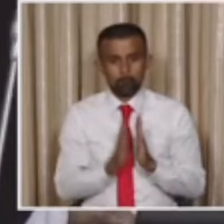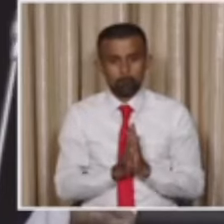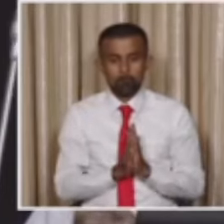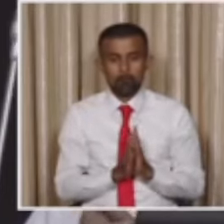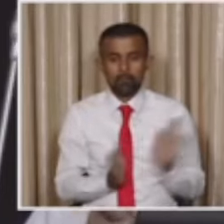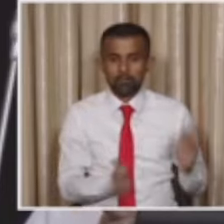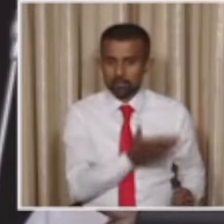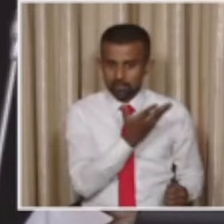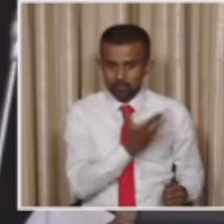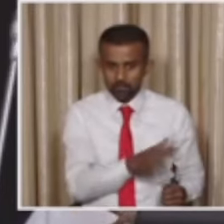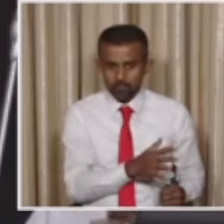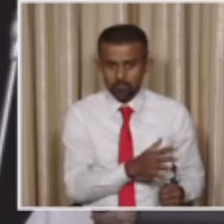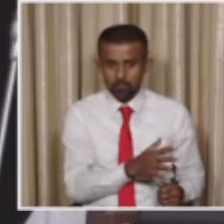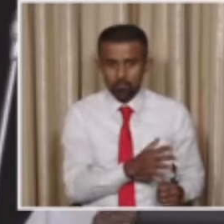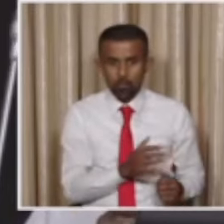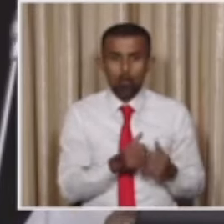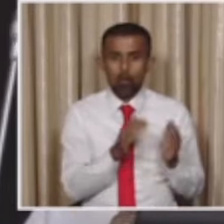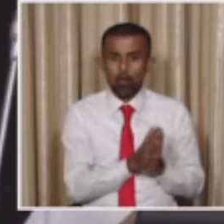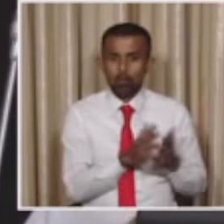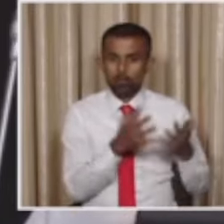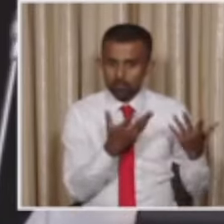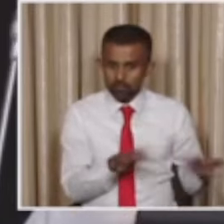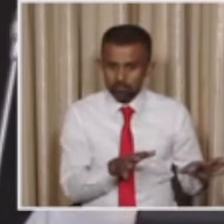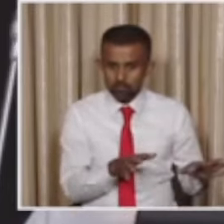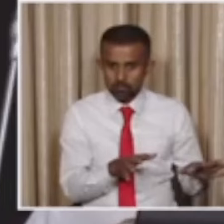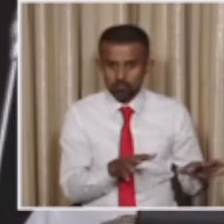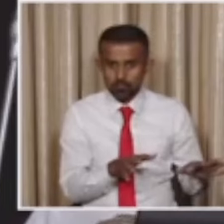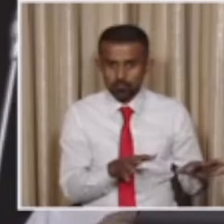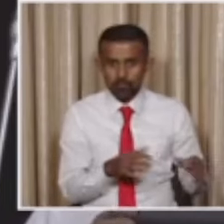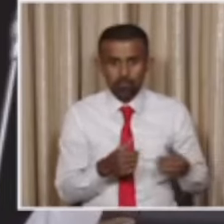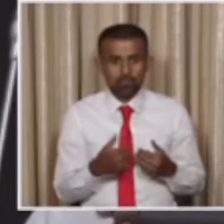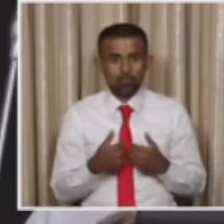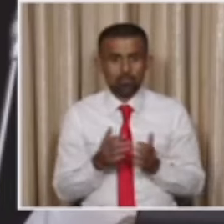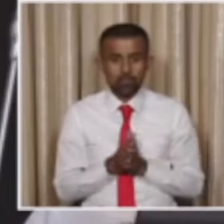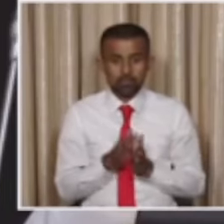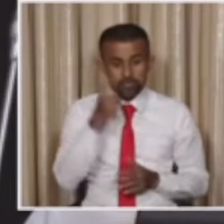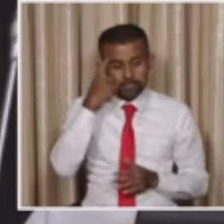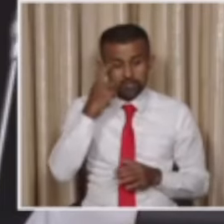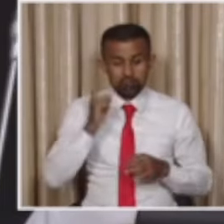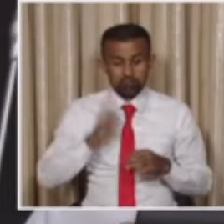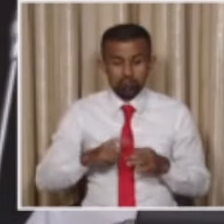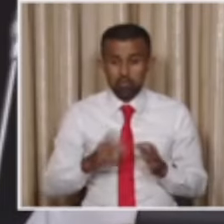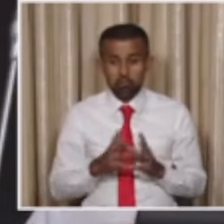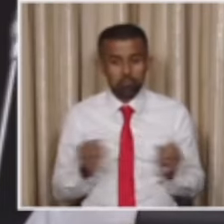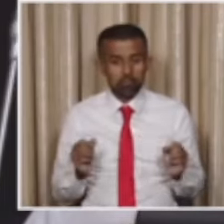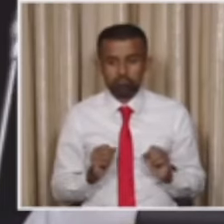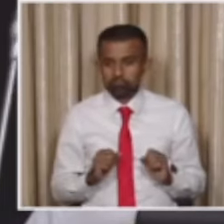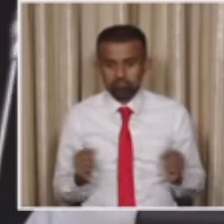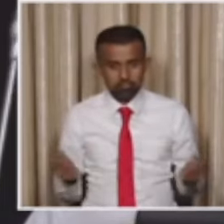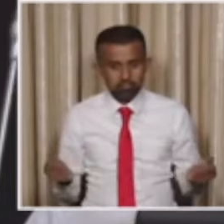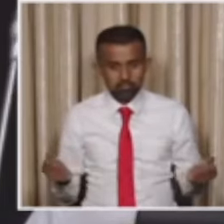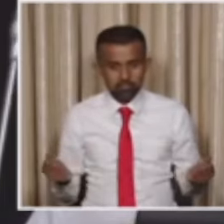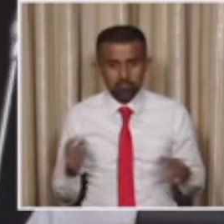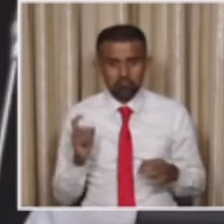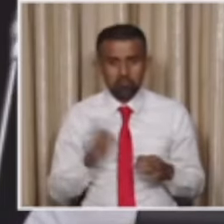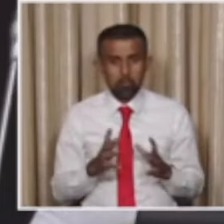ගිහිල්ලා කරන්න තියෙන හැම දෙයක්ම කරලා ඒත් තමන්ගේ ඔළුවේ තියෙන ගින්දර නිවෙන්නේ නැති නිසා, ප්‍රශ්නයක් විසඳිලා